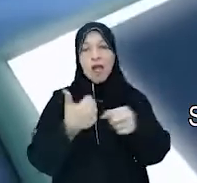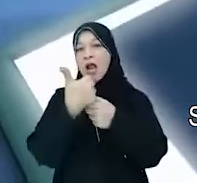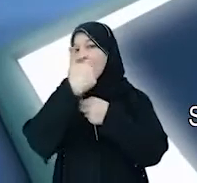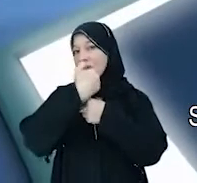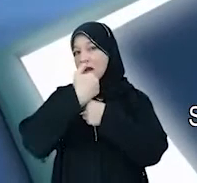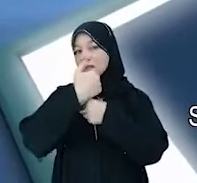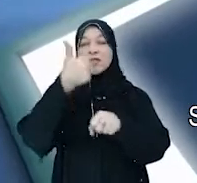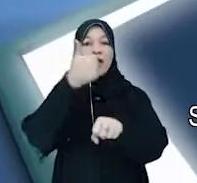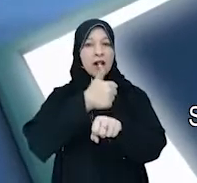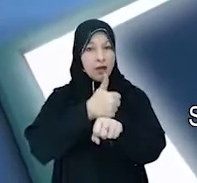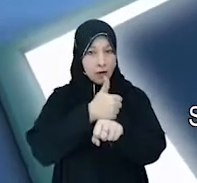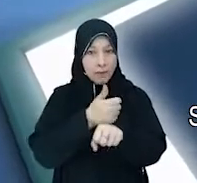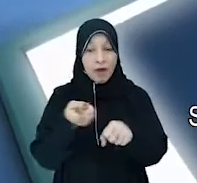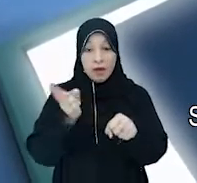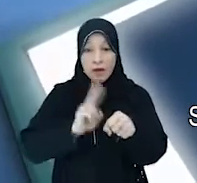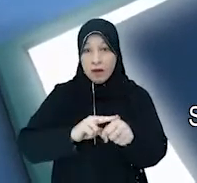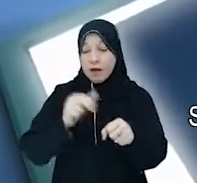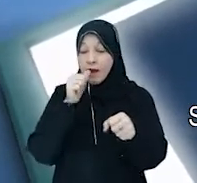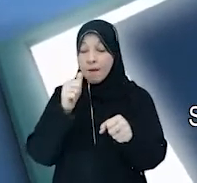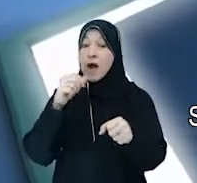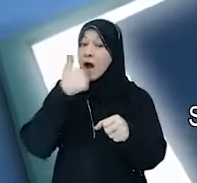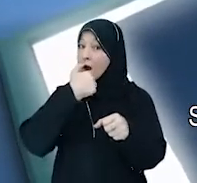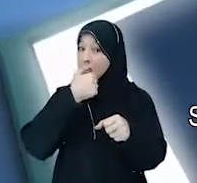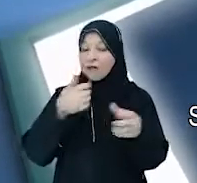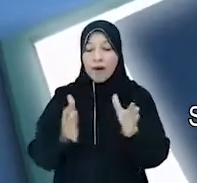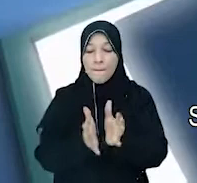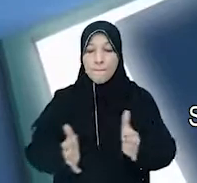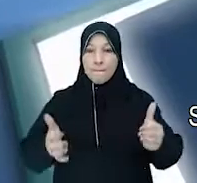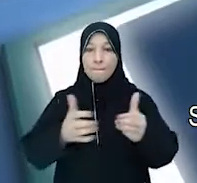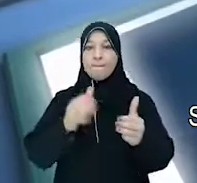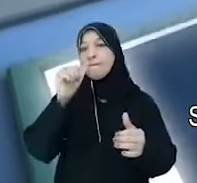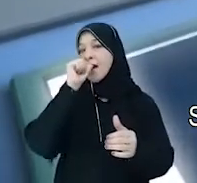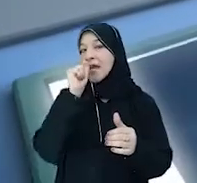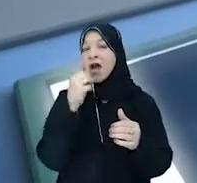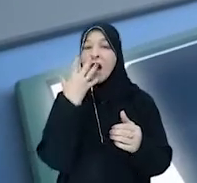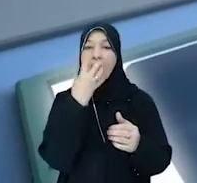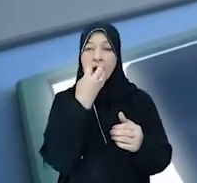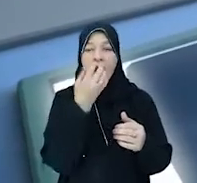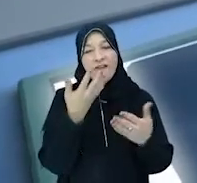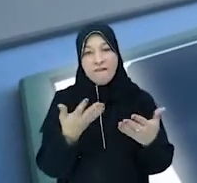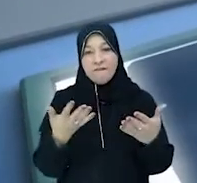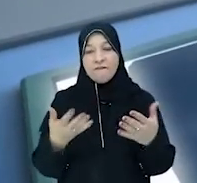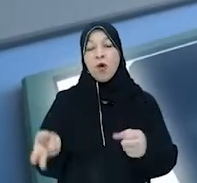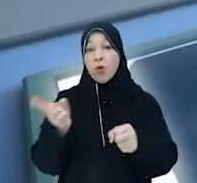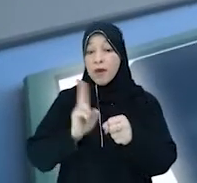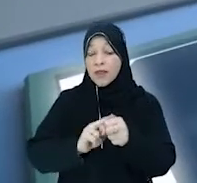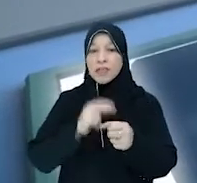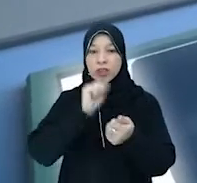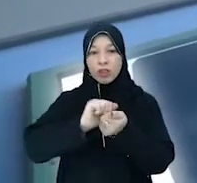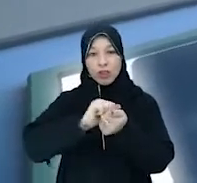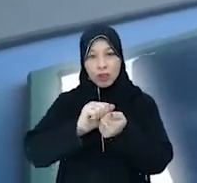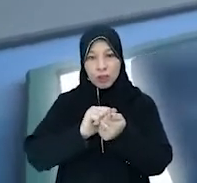البخاخ. انقع الجهاز وغطاء الفم في ماء دافئ، ثم اشطفه تحت الصنبور الجاري.